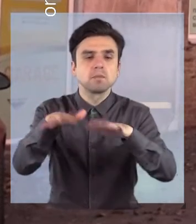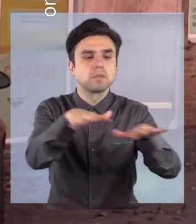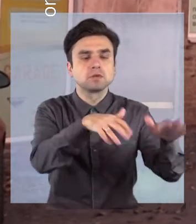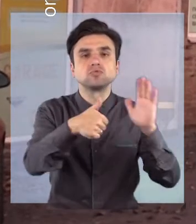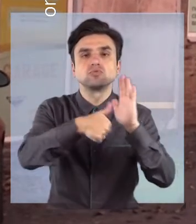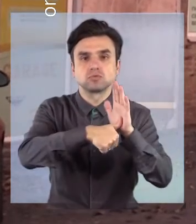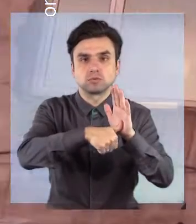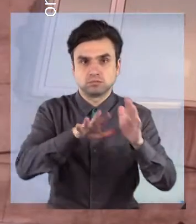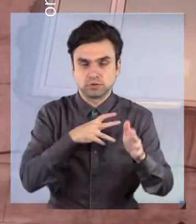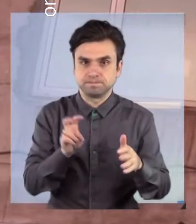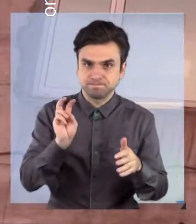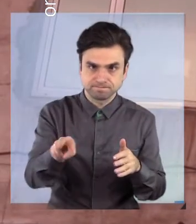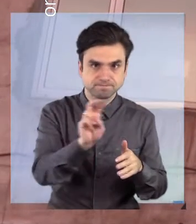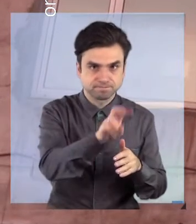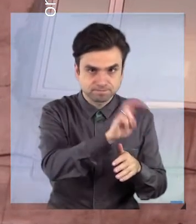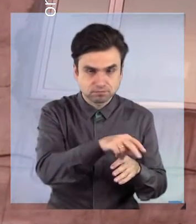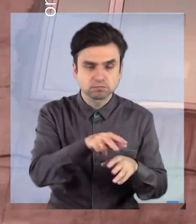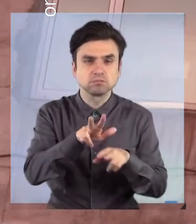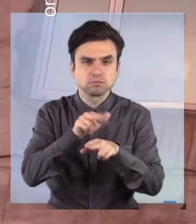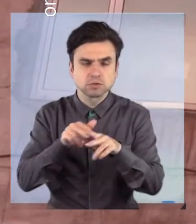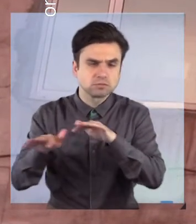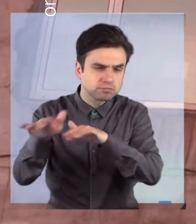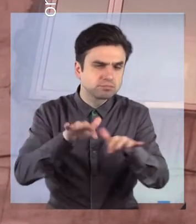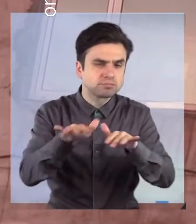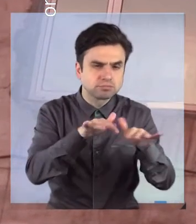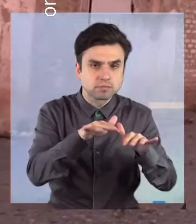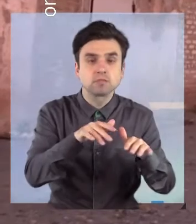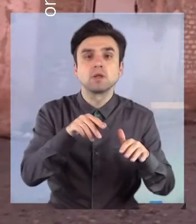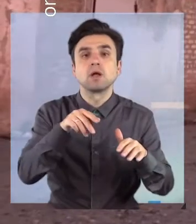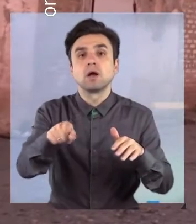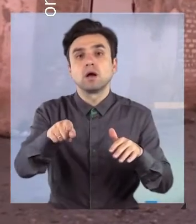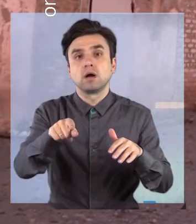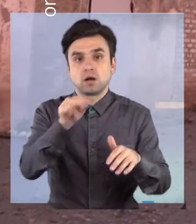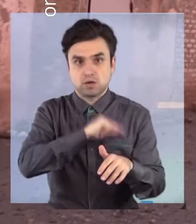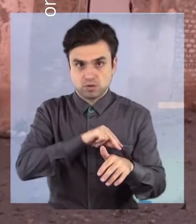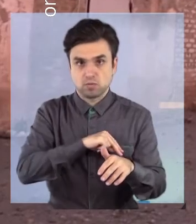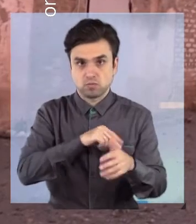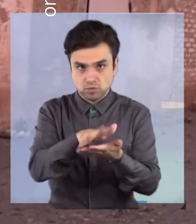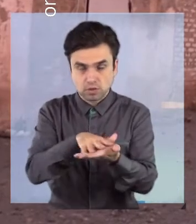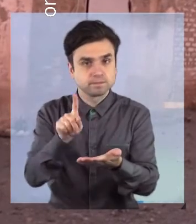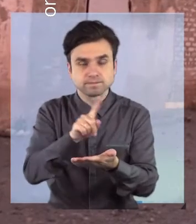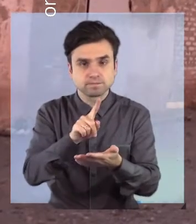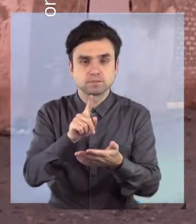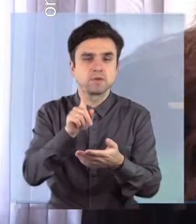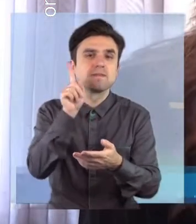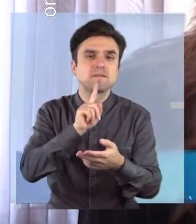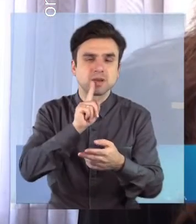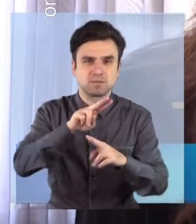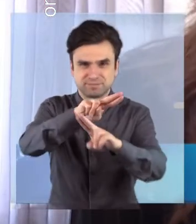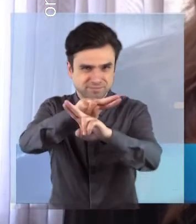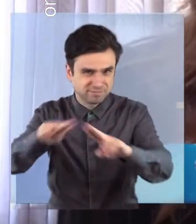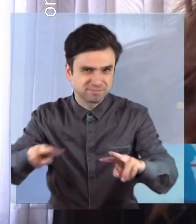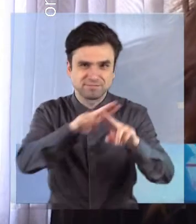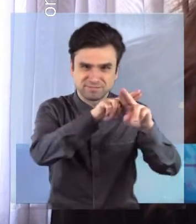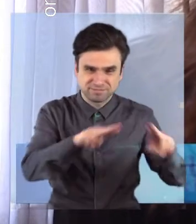проведення слідчих дій. На деякий час колонки опечатали і взяли проби палива для проведення експертизи. В результаті